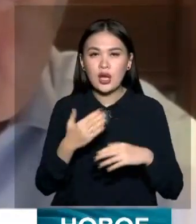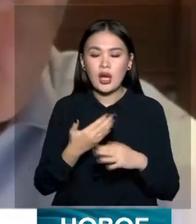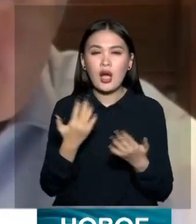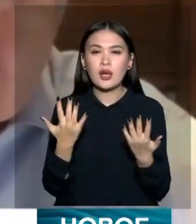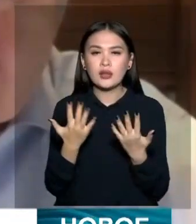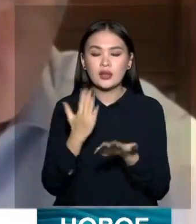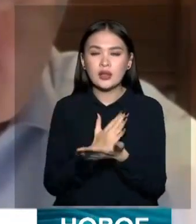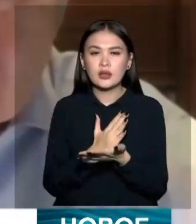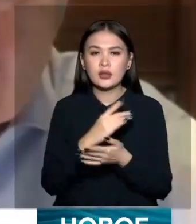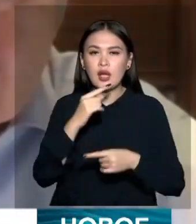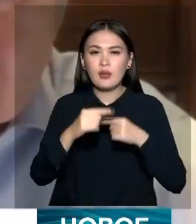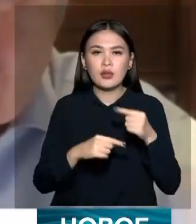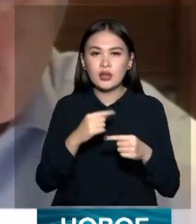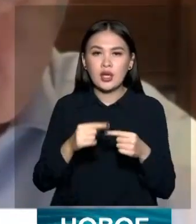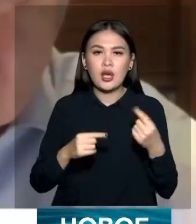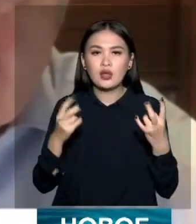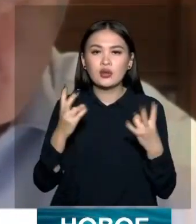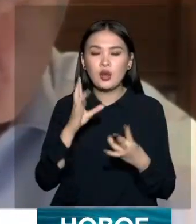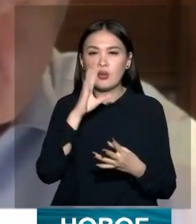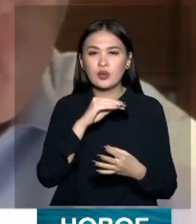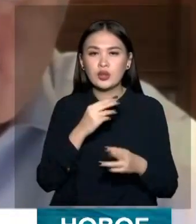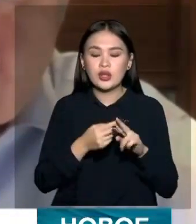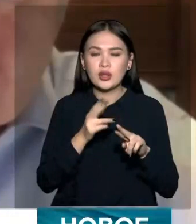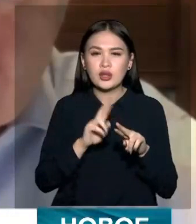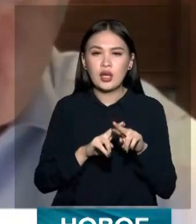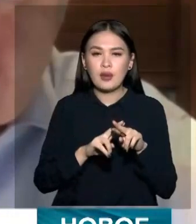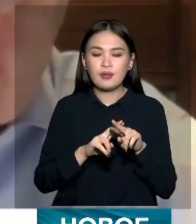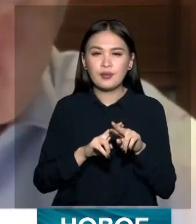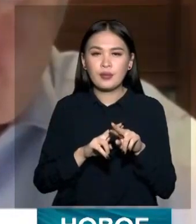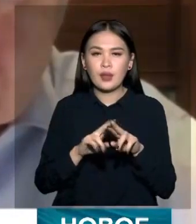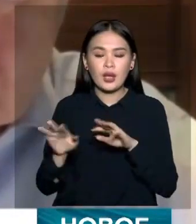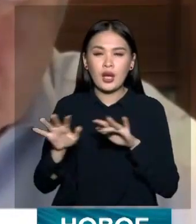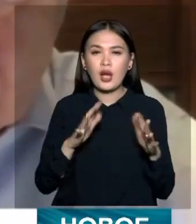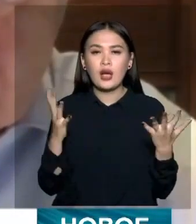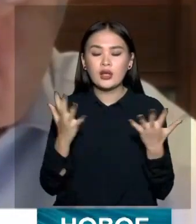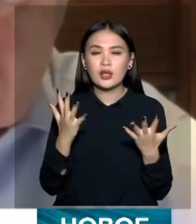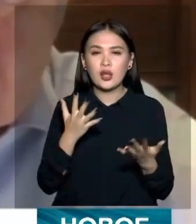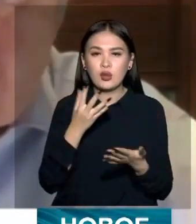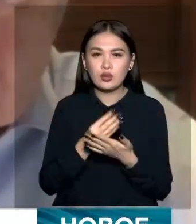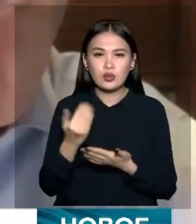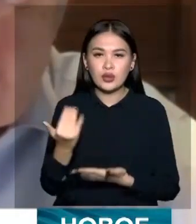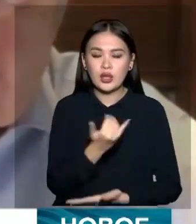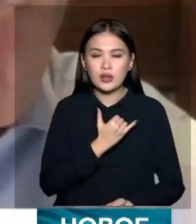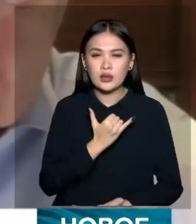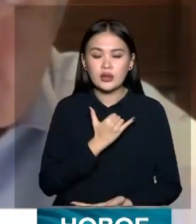механизмы, которые могут реально повлиять на этот негативный процесс? Применяются ли они у нас?